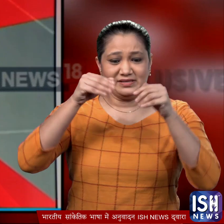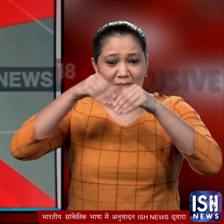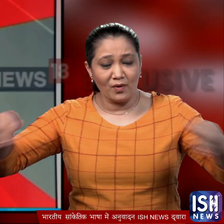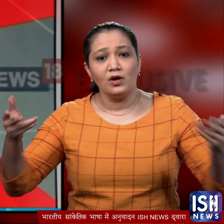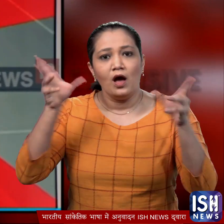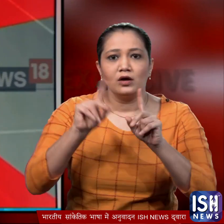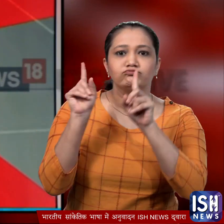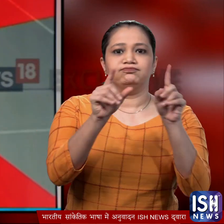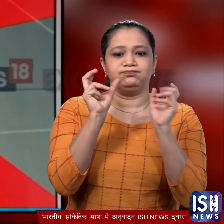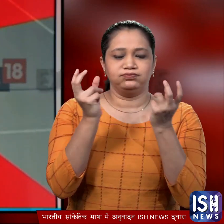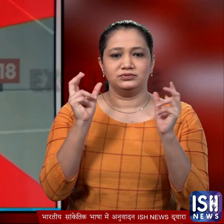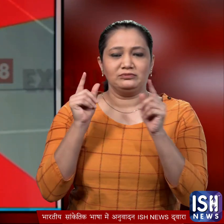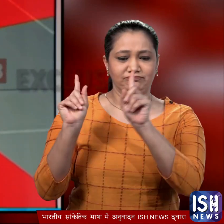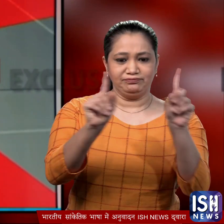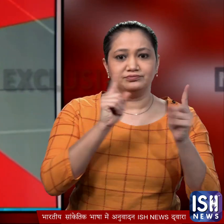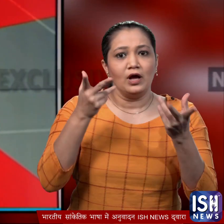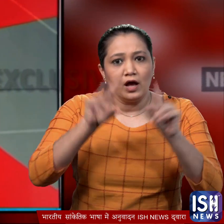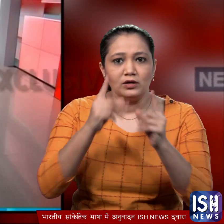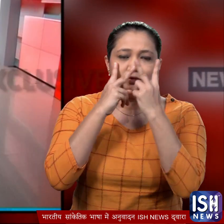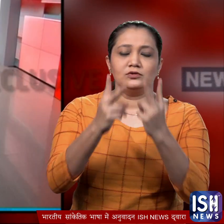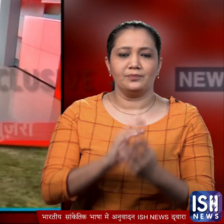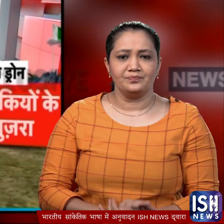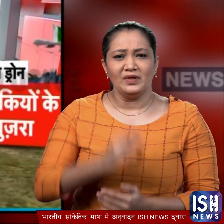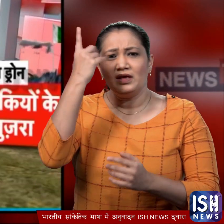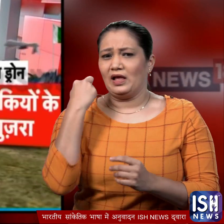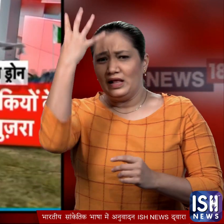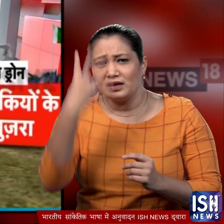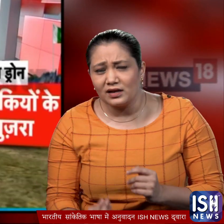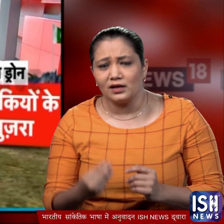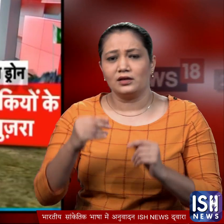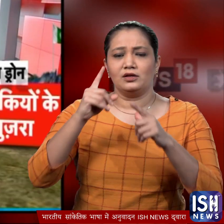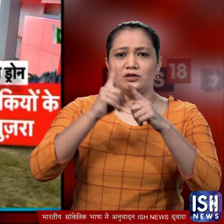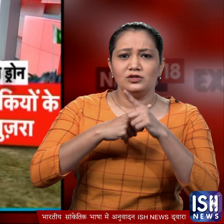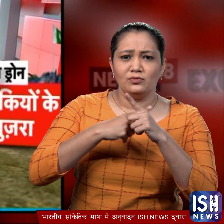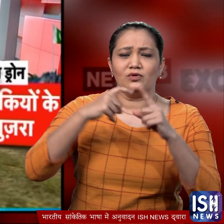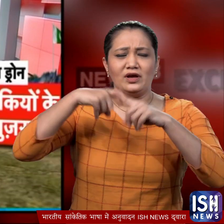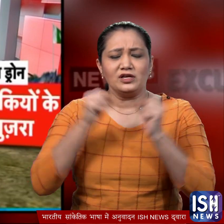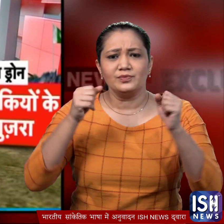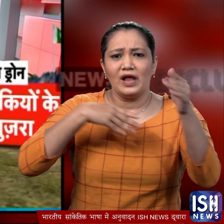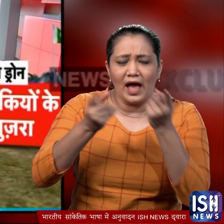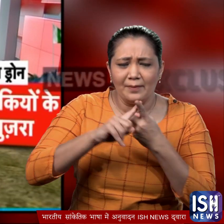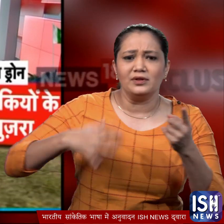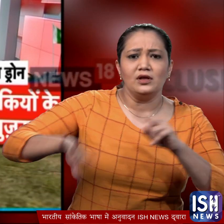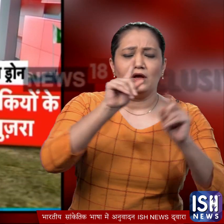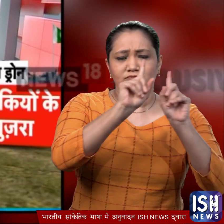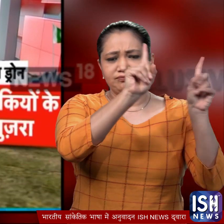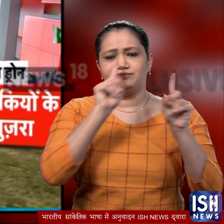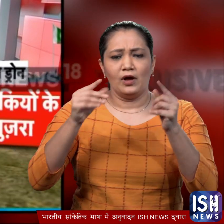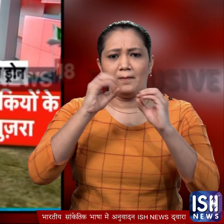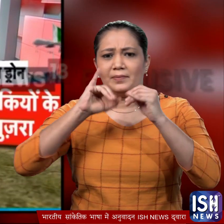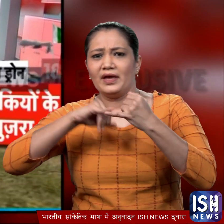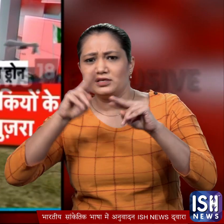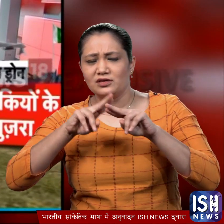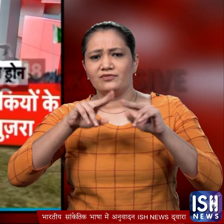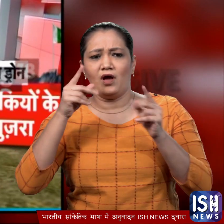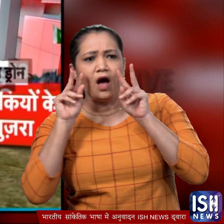फिर ड्रोन देखा गया। न्यूज़ 18 के पवन शर्मा की रिपोर्ट है कि बीती रात जम्मू कश्मीर के अरनिया सेक्टर में सीमा पार से आया एक ड्रोन बीएसएफ की